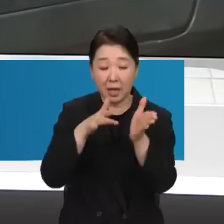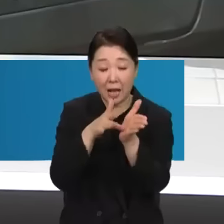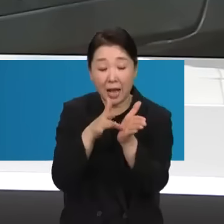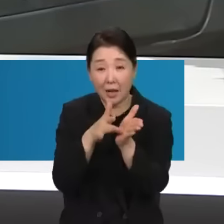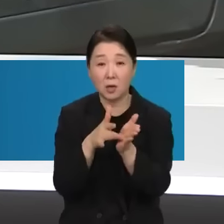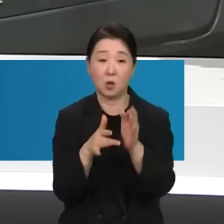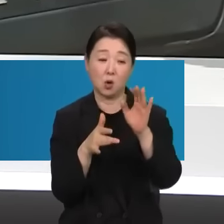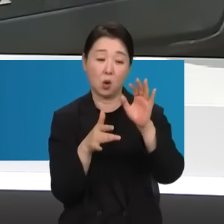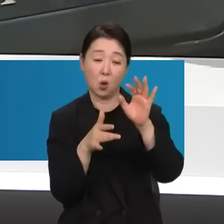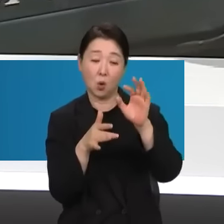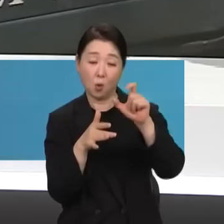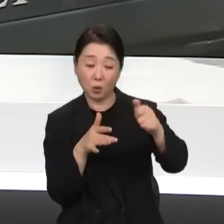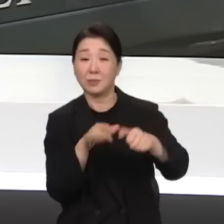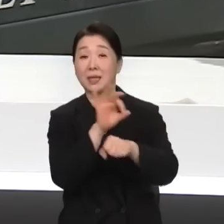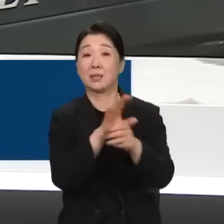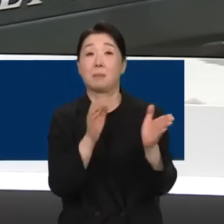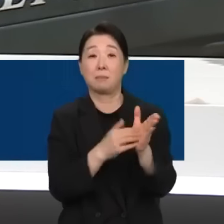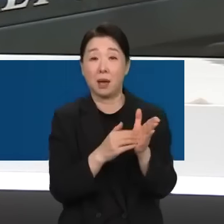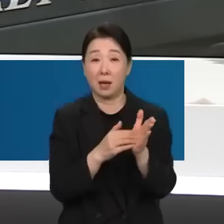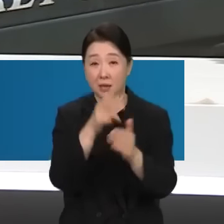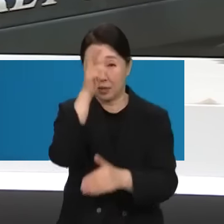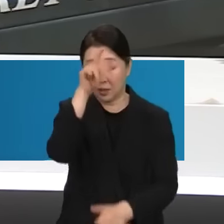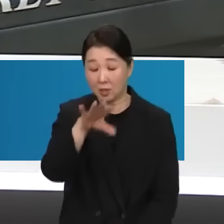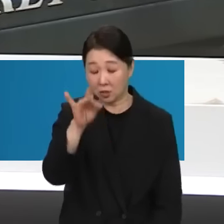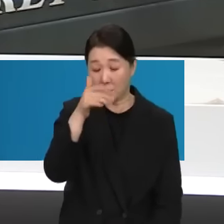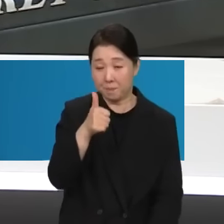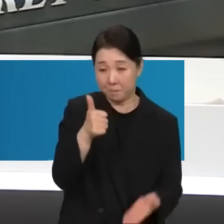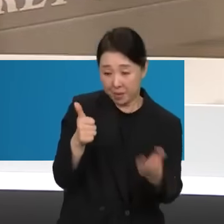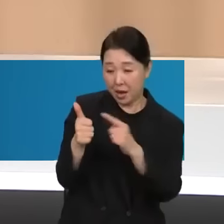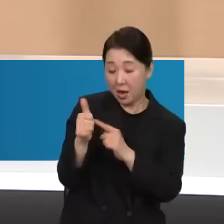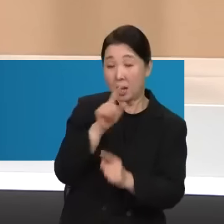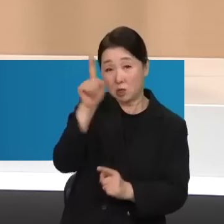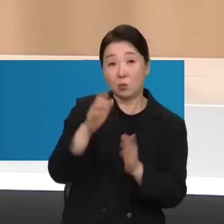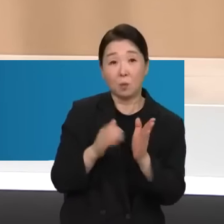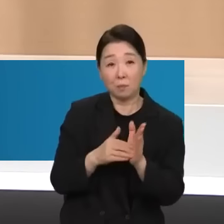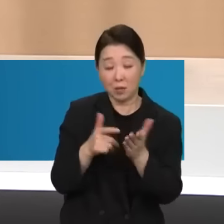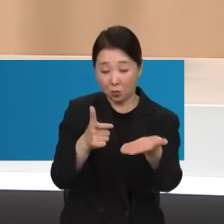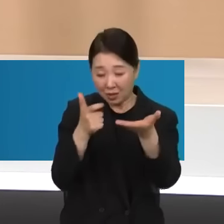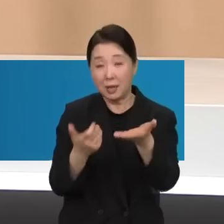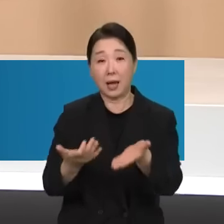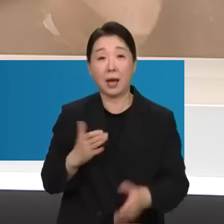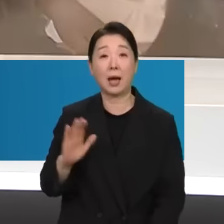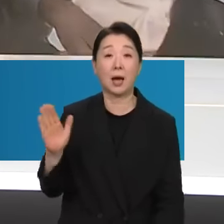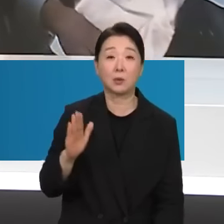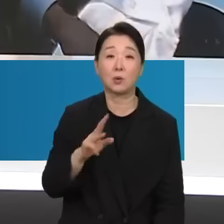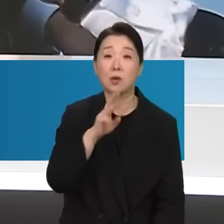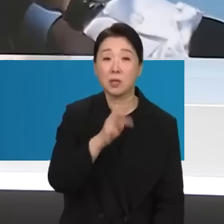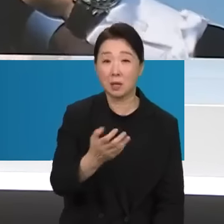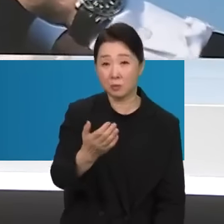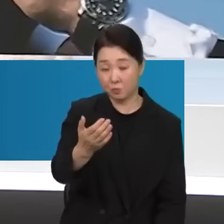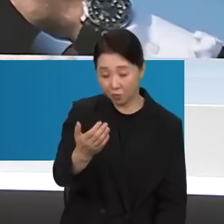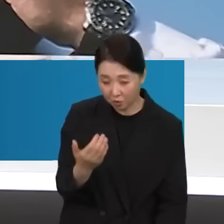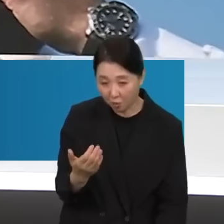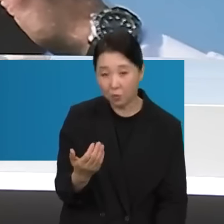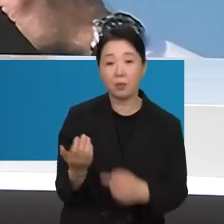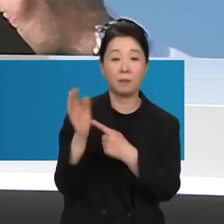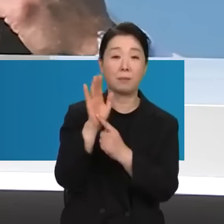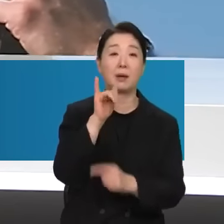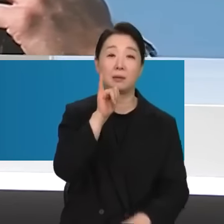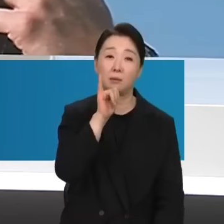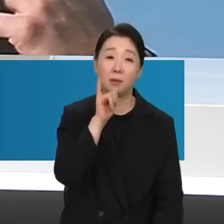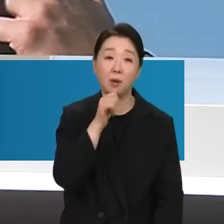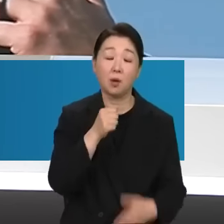드러났습니다. 또 경찰이 처음 총격범에 대한 신고를 받은 게 이 총격 직전이 아니라 30분 전쯤이란 보도가